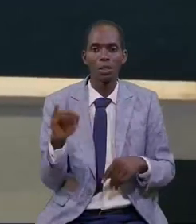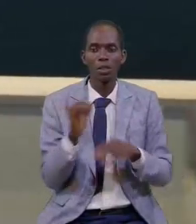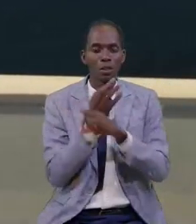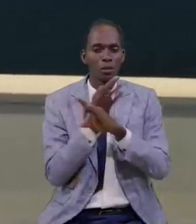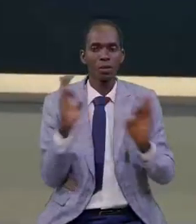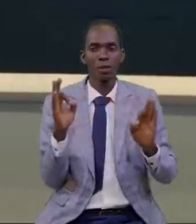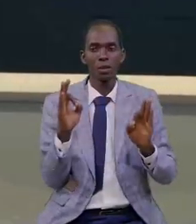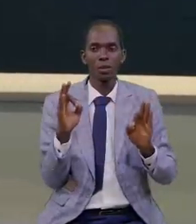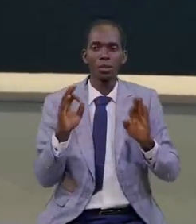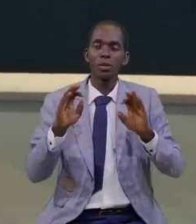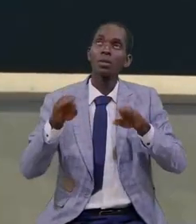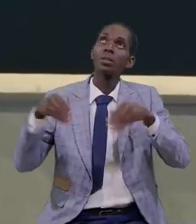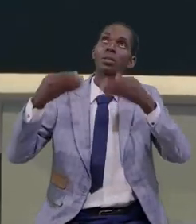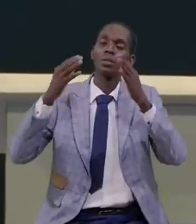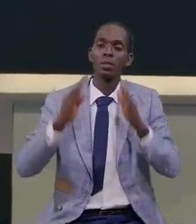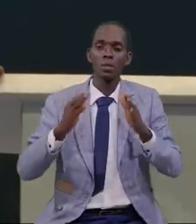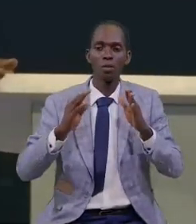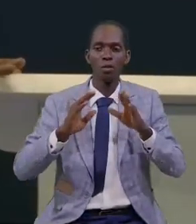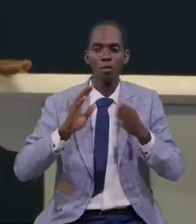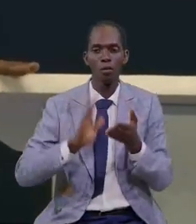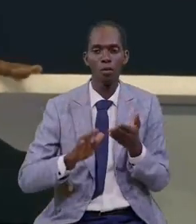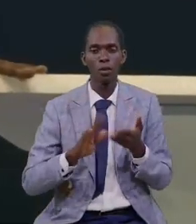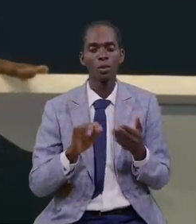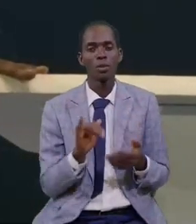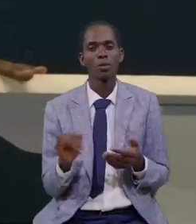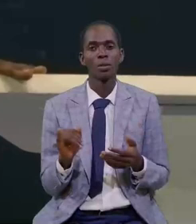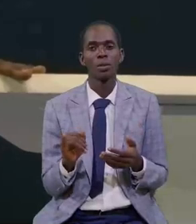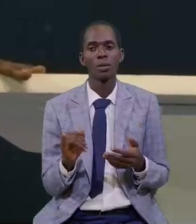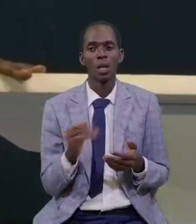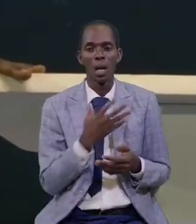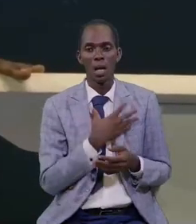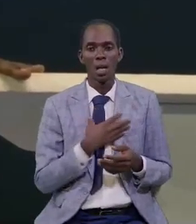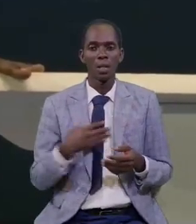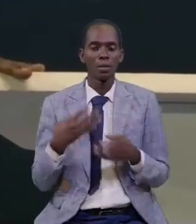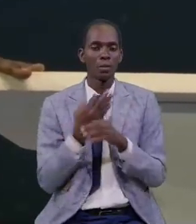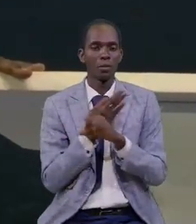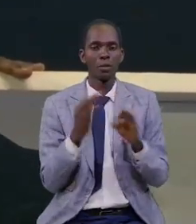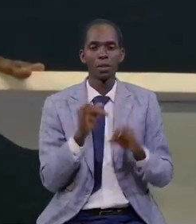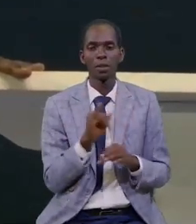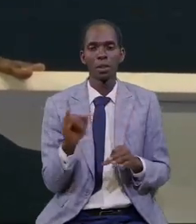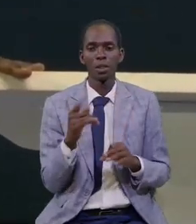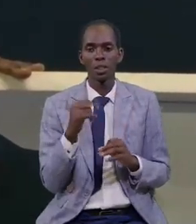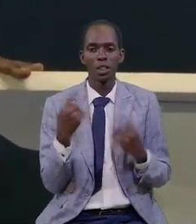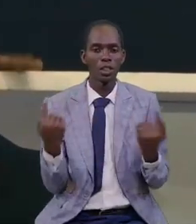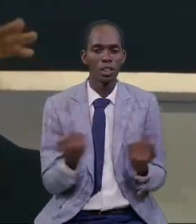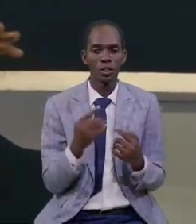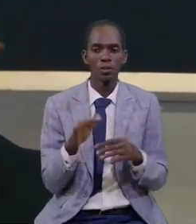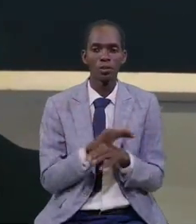qui pardonne et affranchit le pécheur de toute